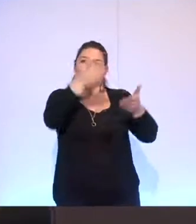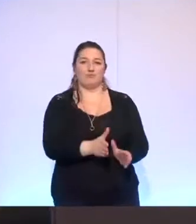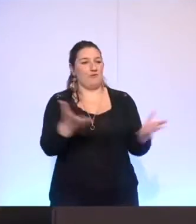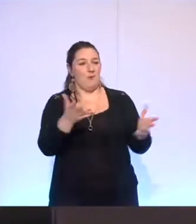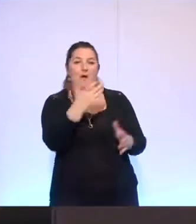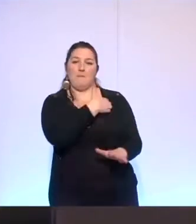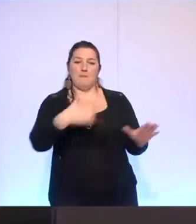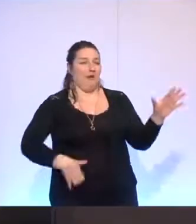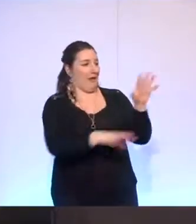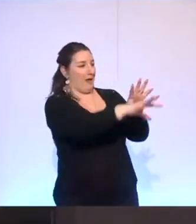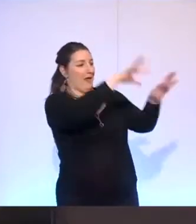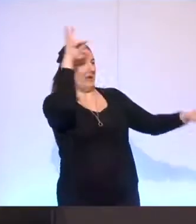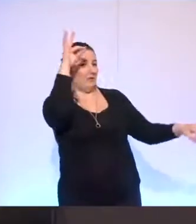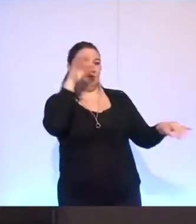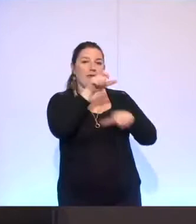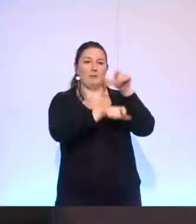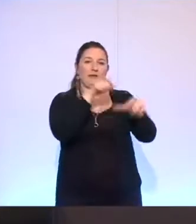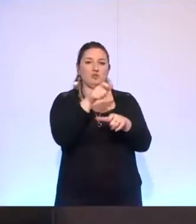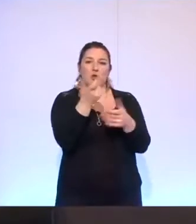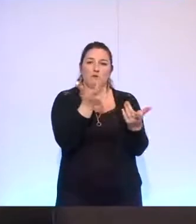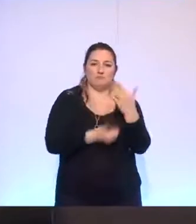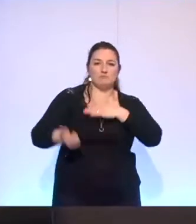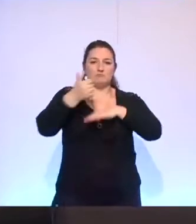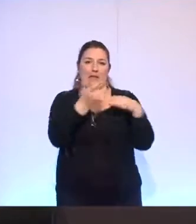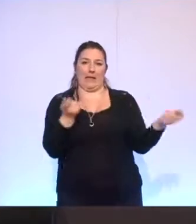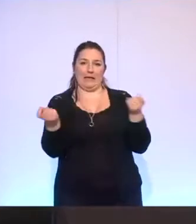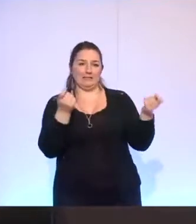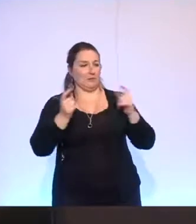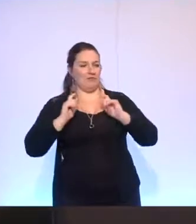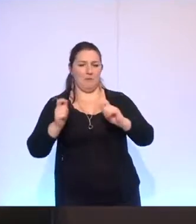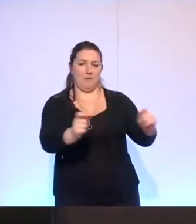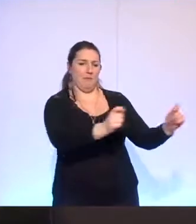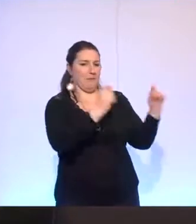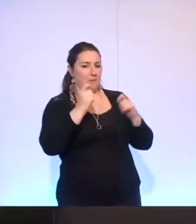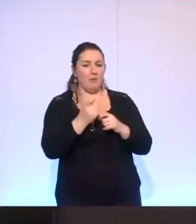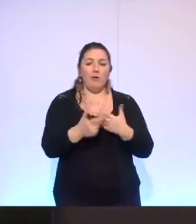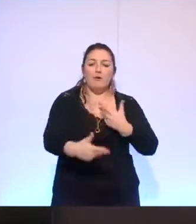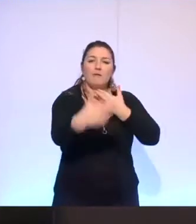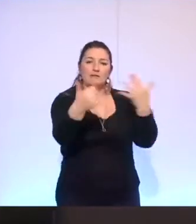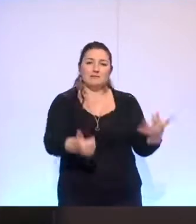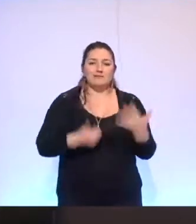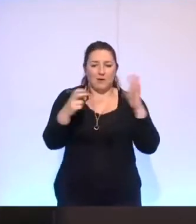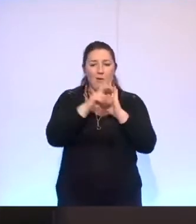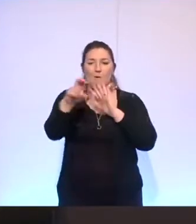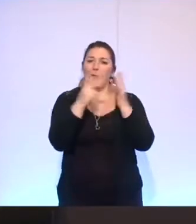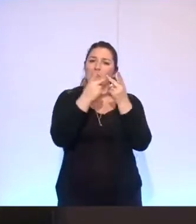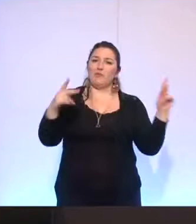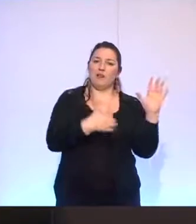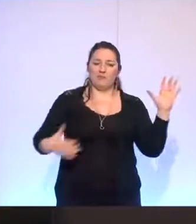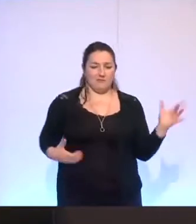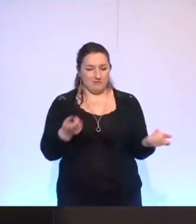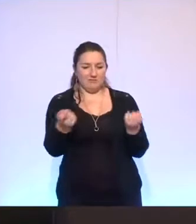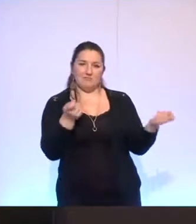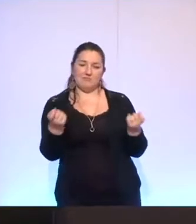et désigner les membres de l'exécutif qui vont diriger la ville de Grenoble durant la prochaine mandature. Ce privilège se double